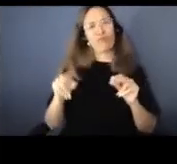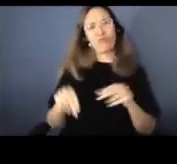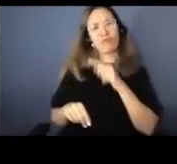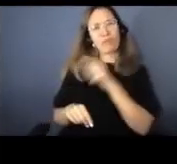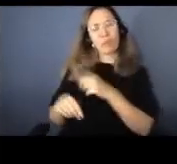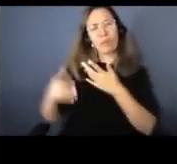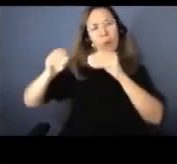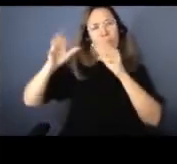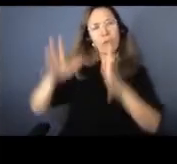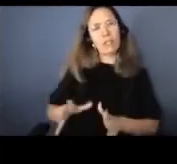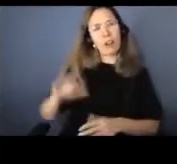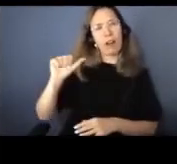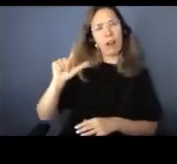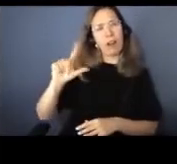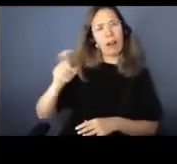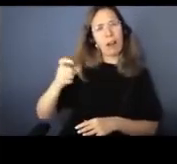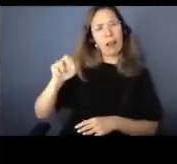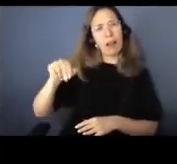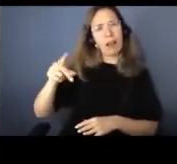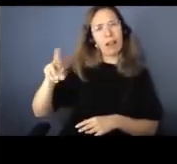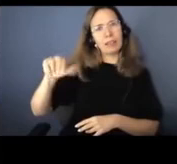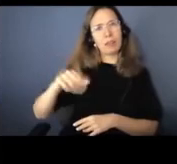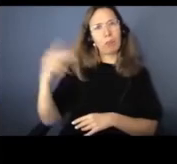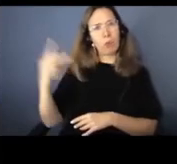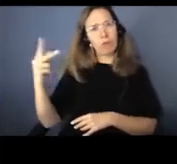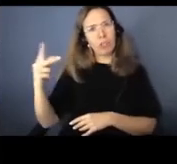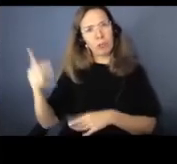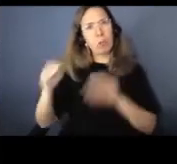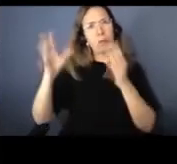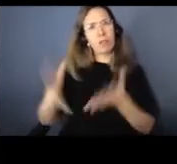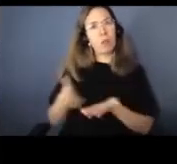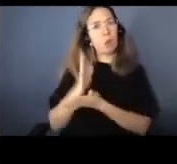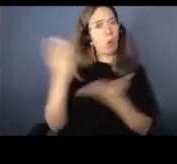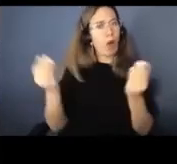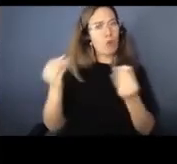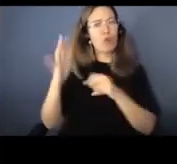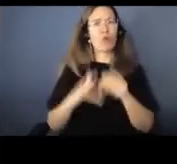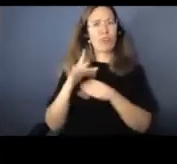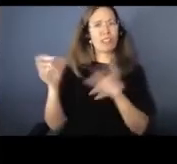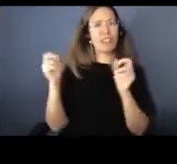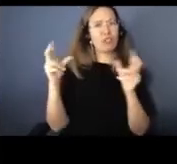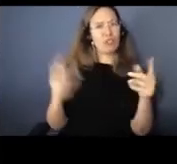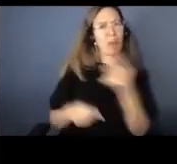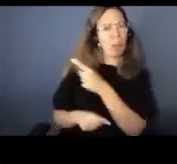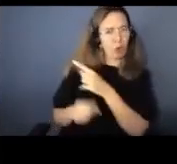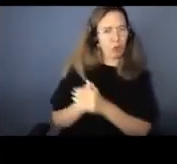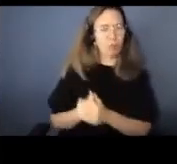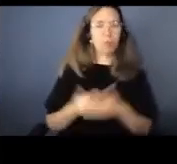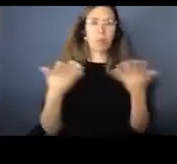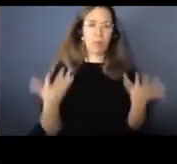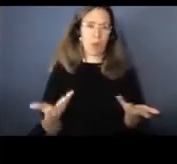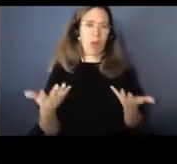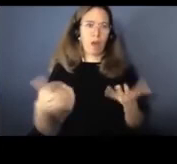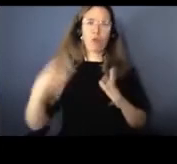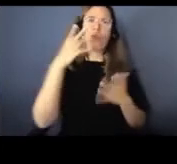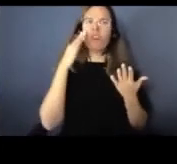la professeure Alexandra Popovici, professeure de droit de Sherbrooke, mais que je trouve important de mentionner qu'on veut faire un tour de l'état